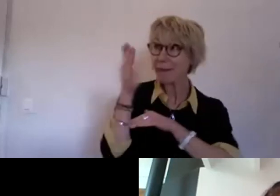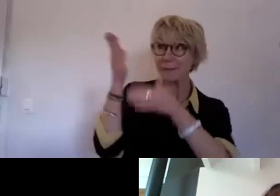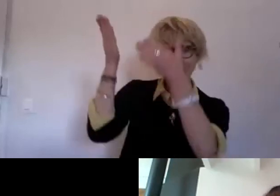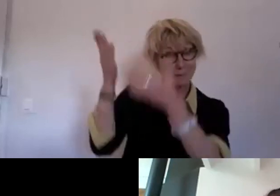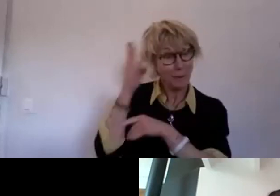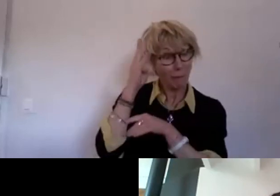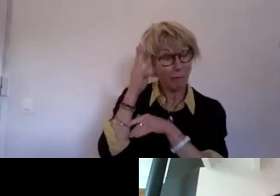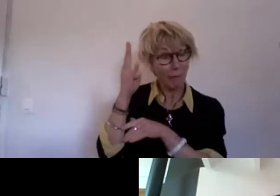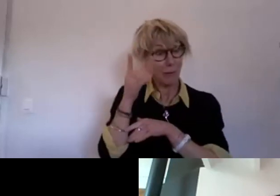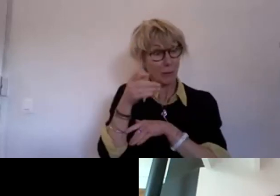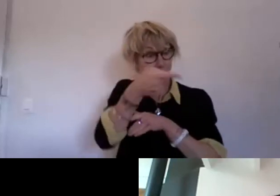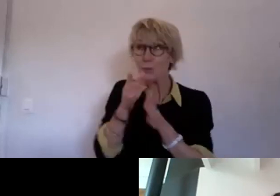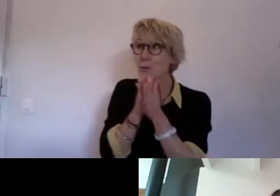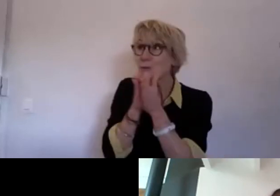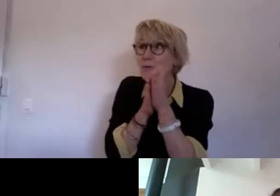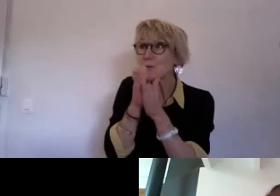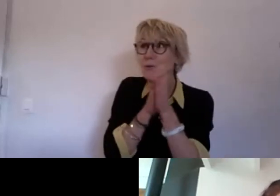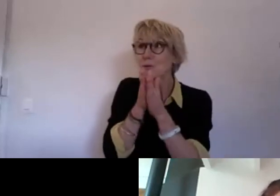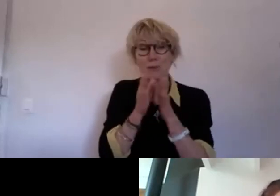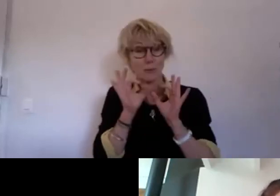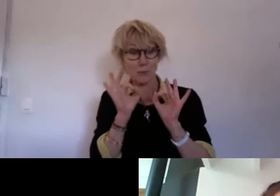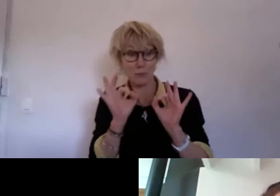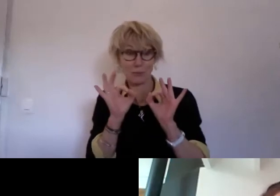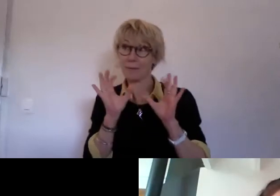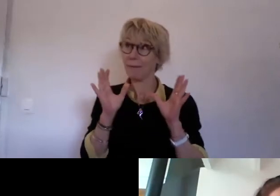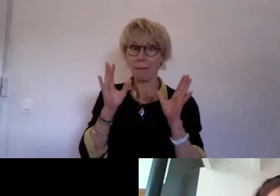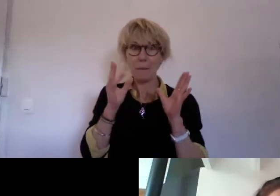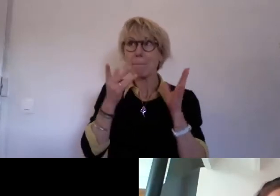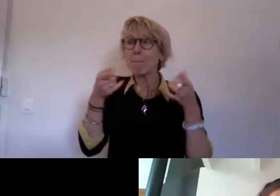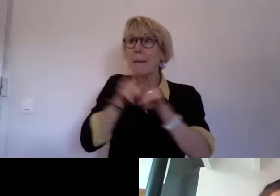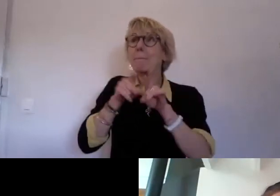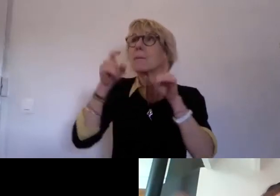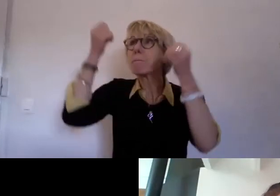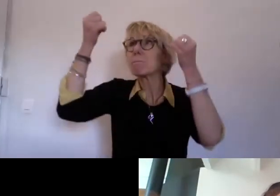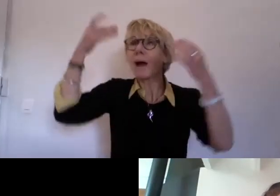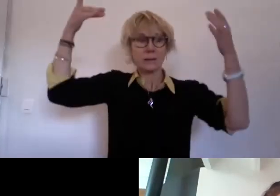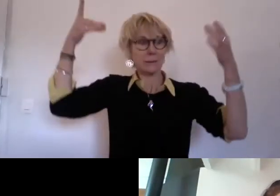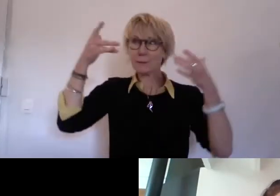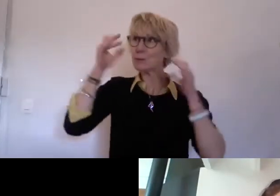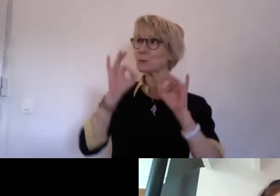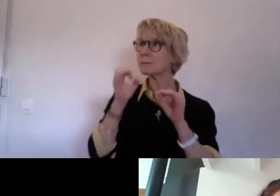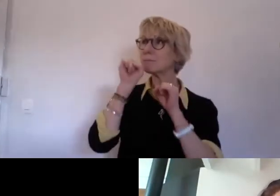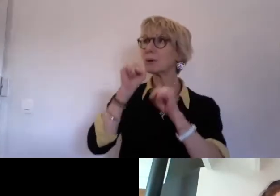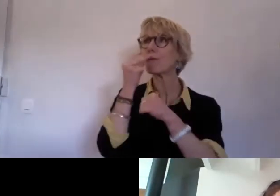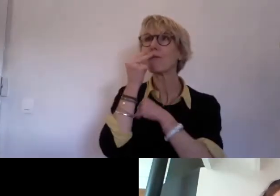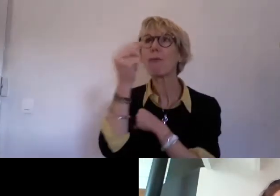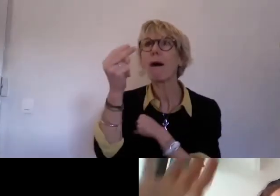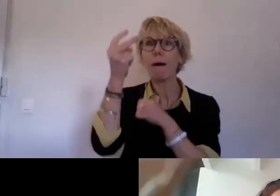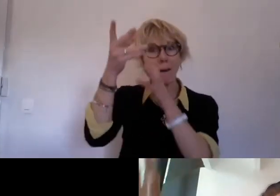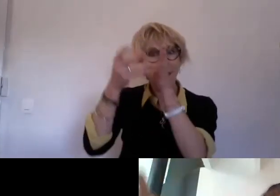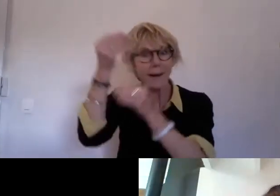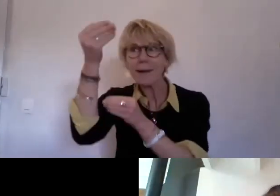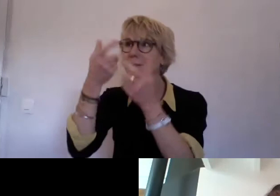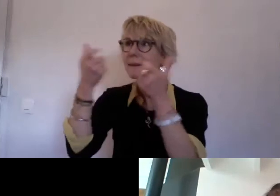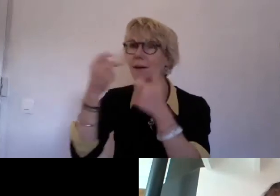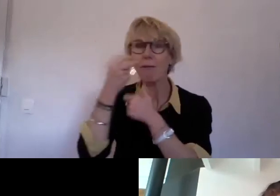et de ma part. Il y avait au départ un côté presque magique de pouvoir voir des personnes qui étaient si